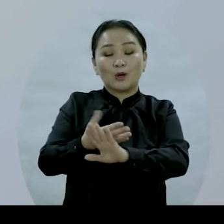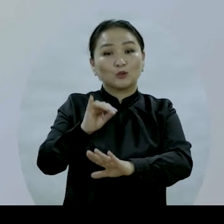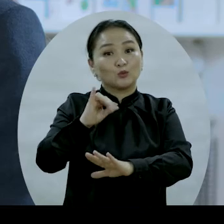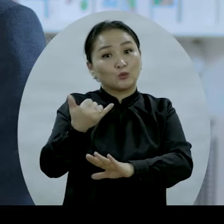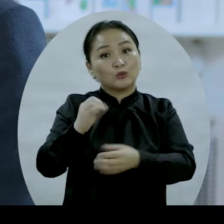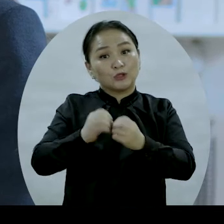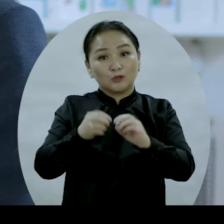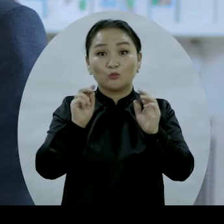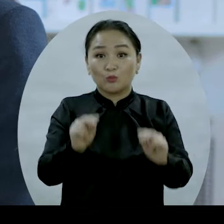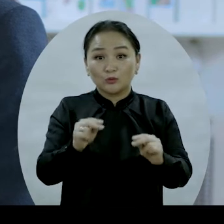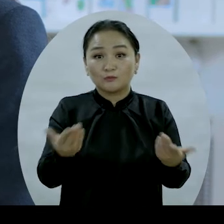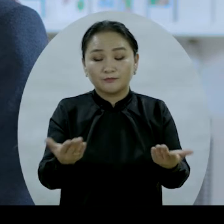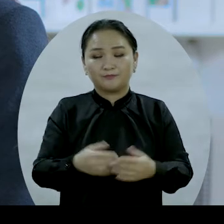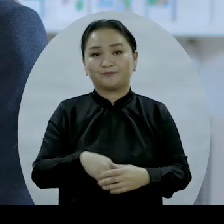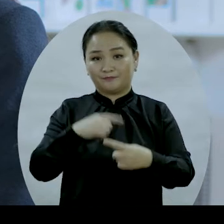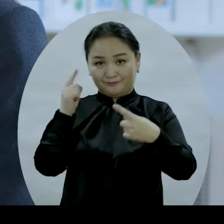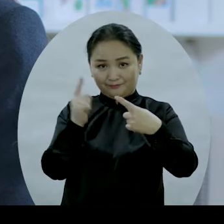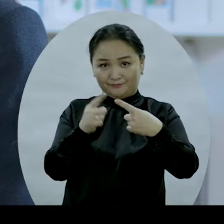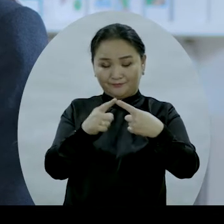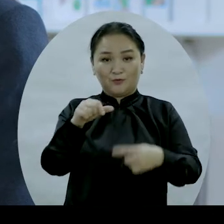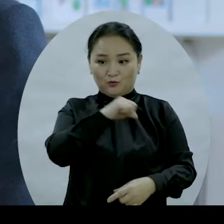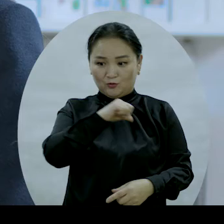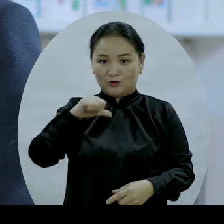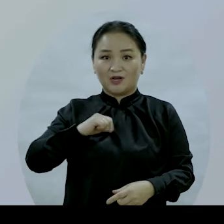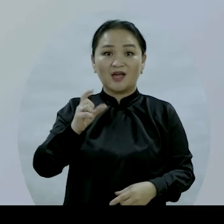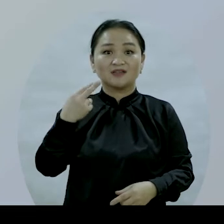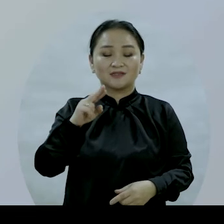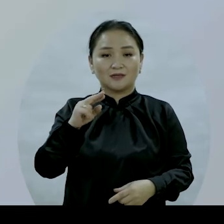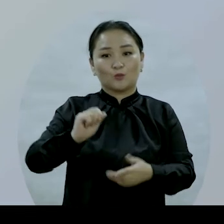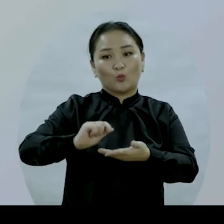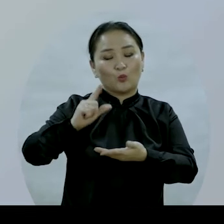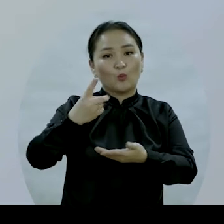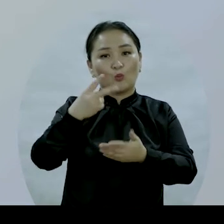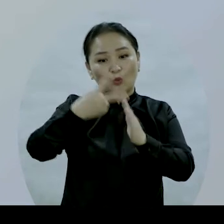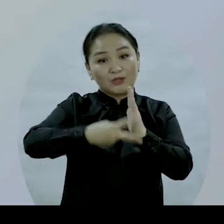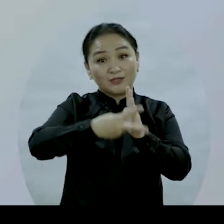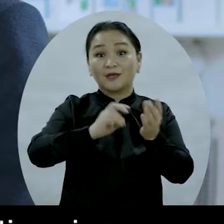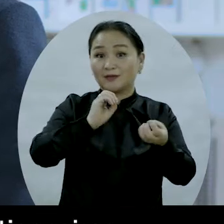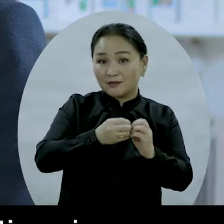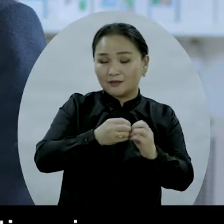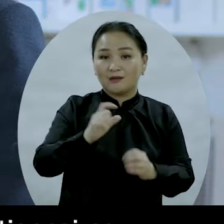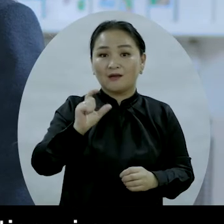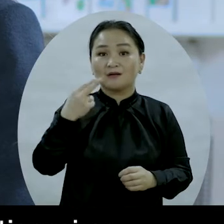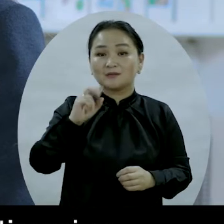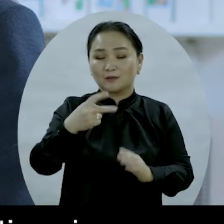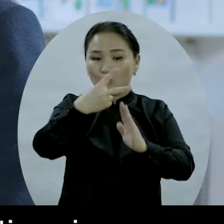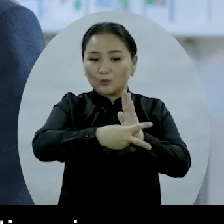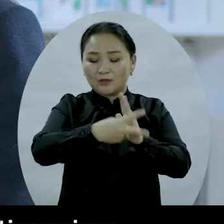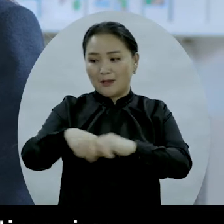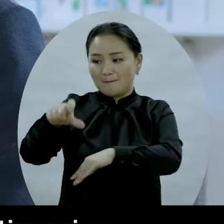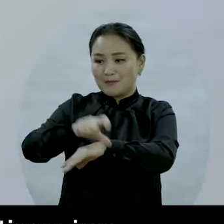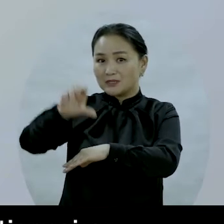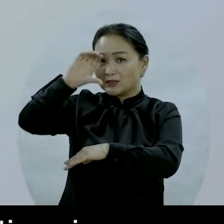тулд юу их боломжтой байгаад байна гэхээр, нэгдүгээр та өөрийнхөө эрсдлийн зэргийг үнэлэх хэрэгцээ үүсэж байгаа. За, эрсдлийн үнэлгээг